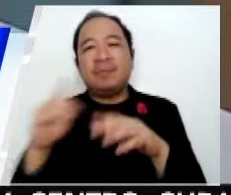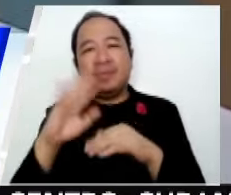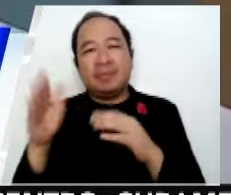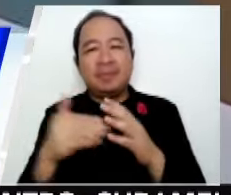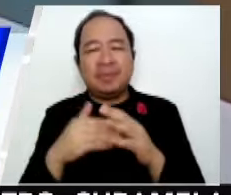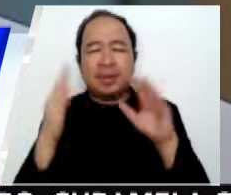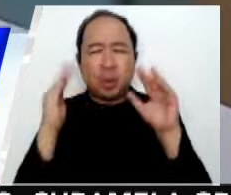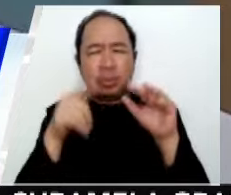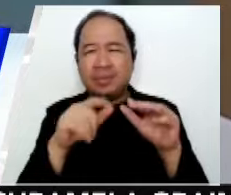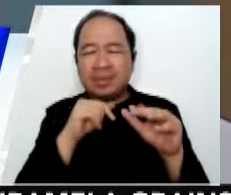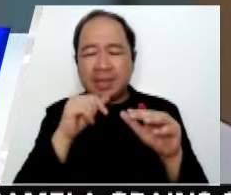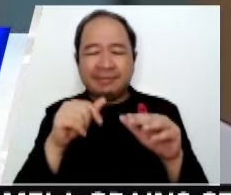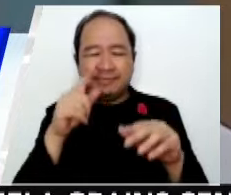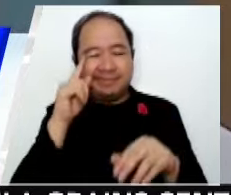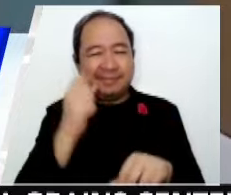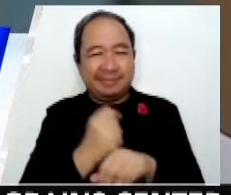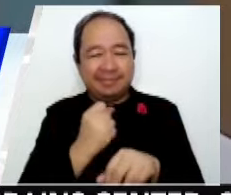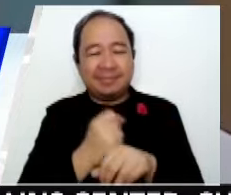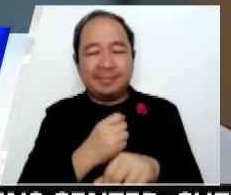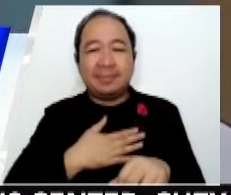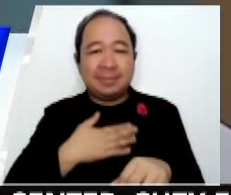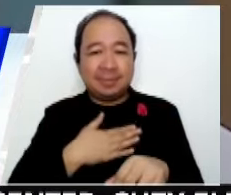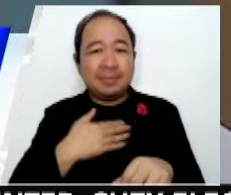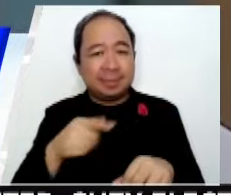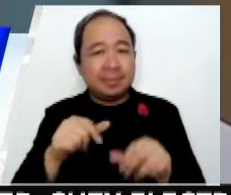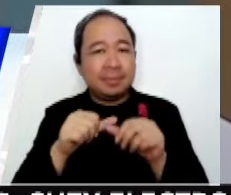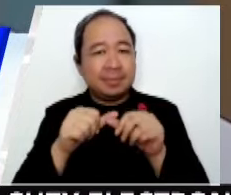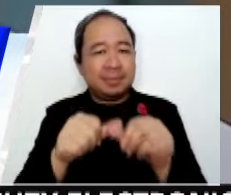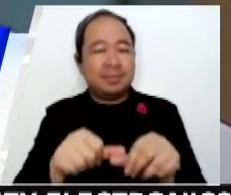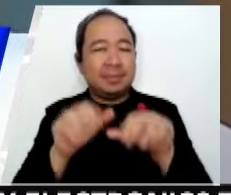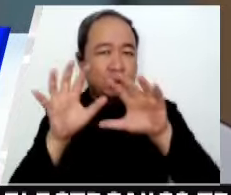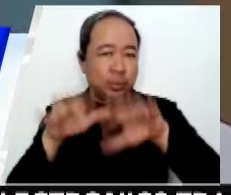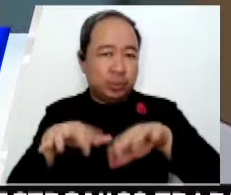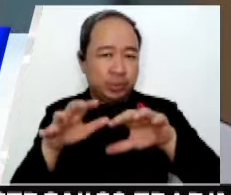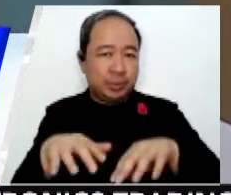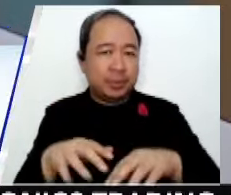masabi. Diba? Natuloy pa rin ang pag-ulan ngayon.